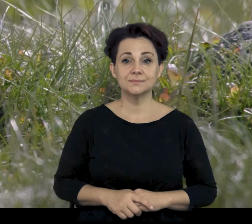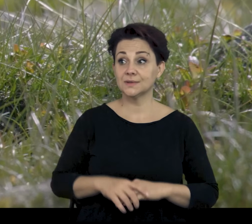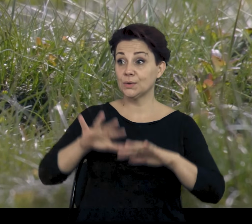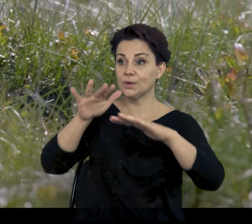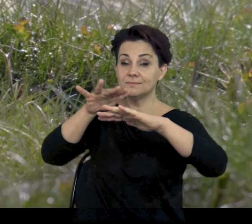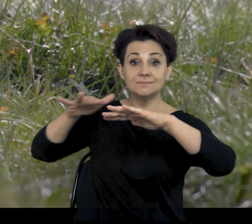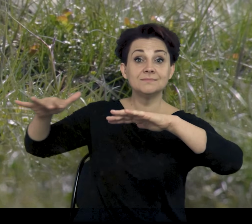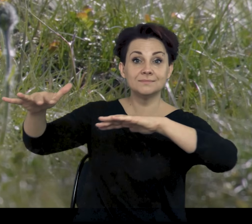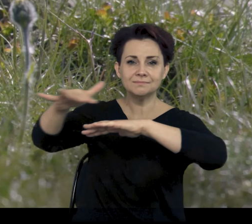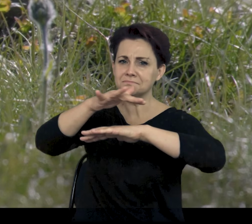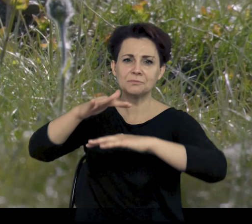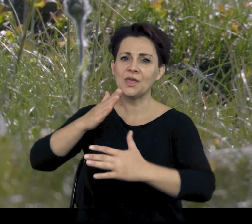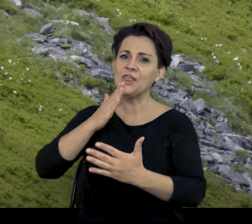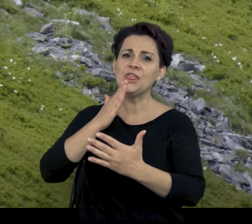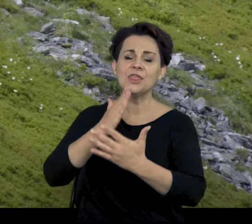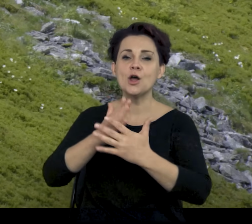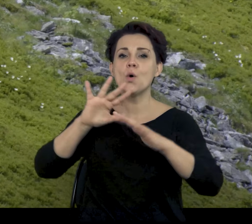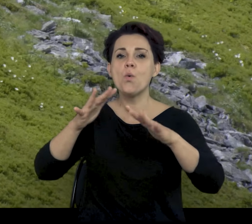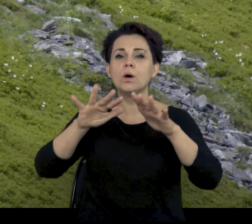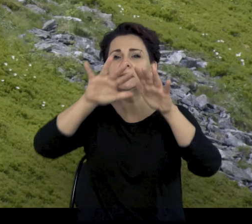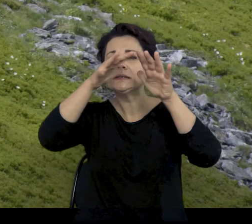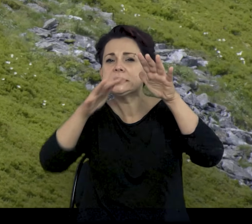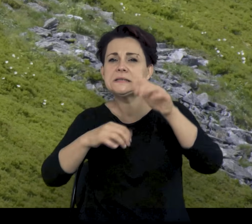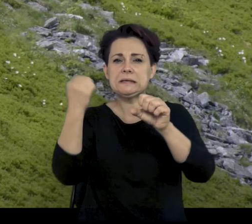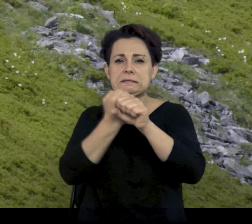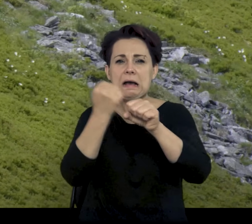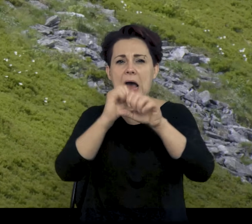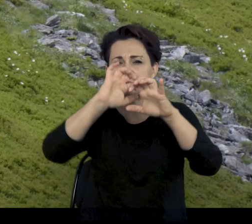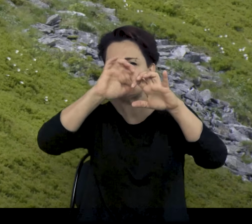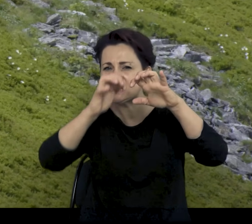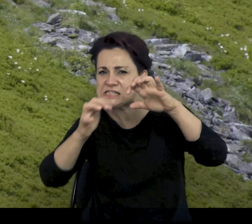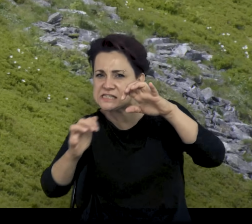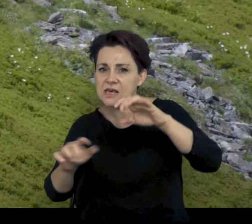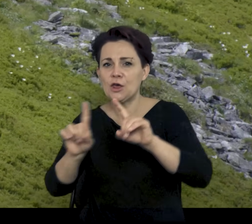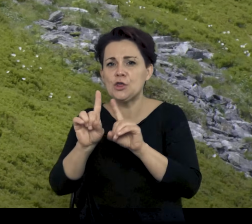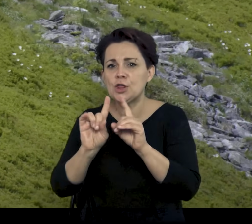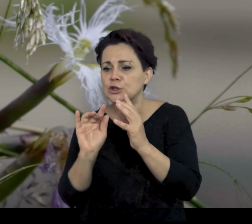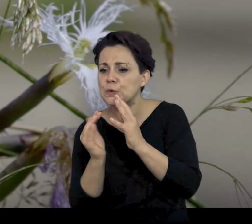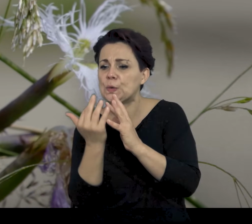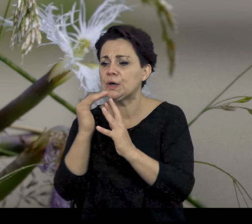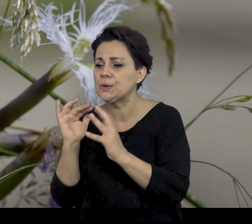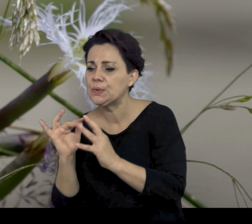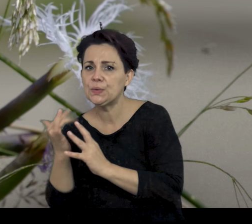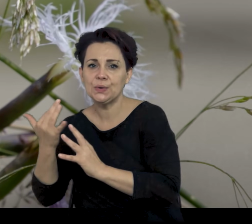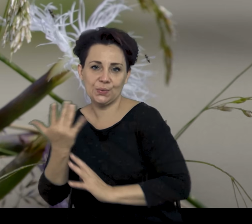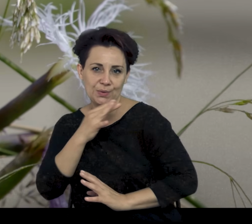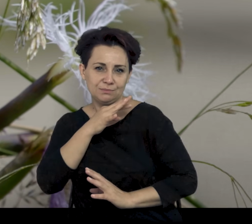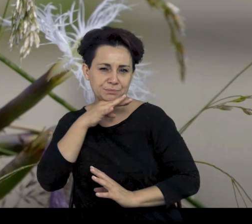W tej strefie występują już tylko gołoboża z murawami wysokogórskimi.